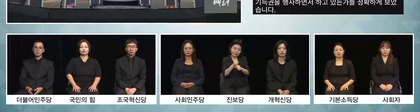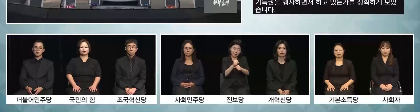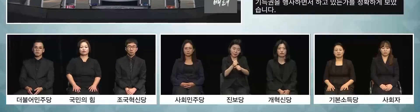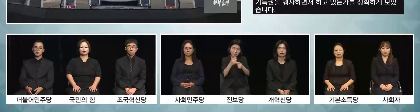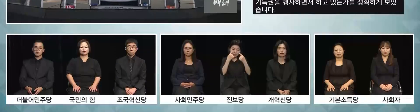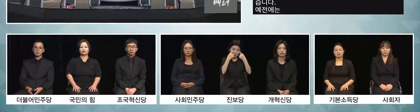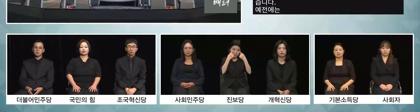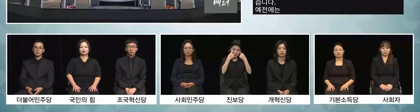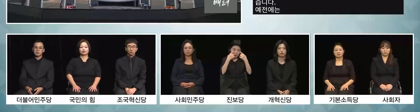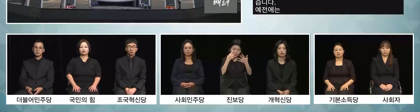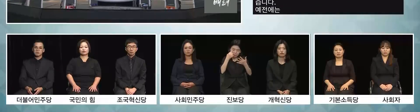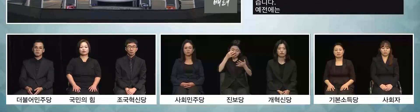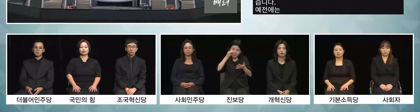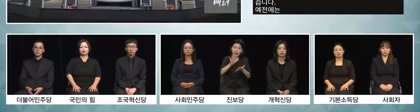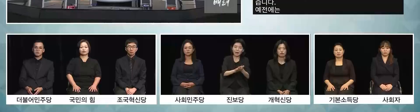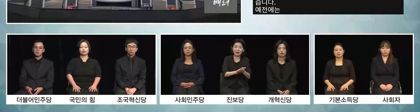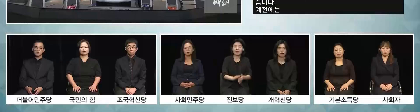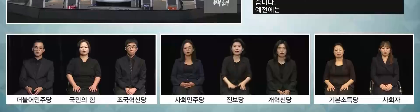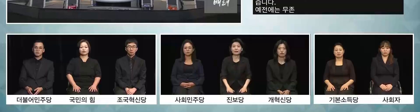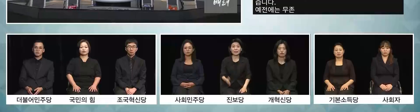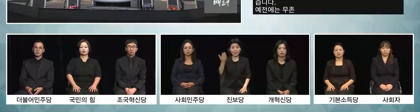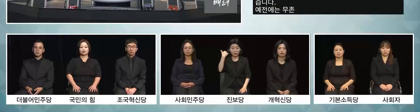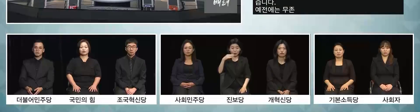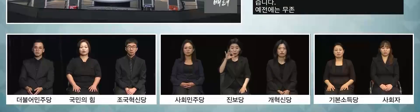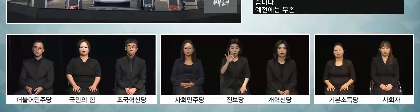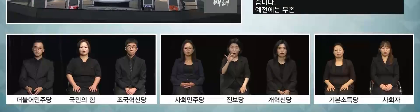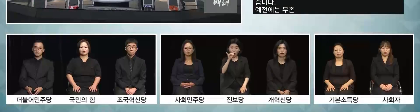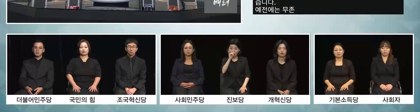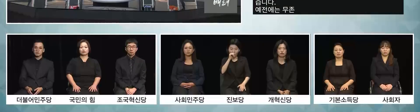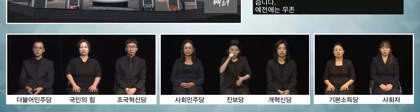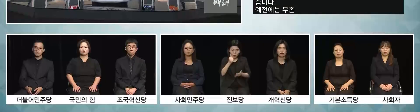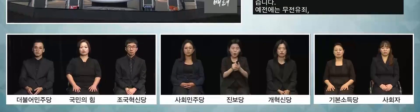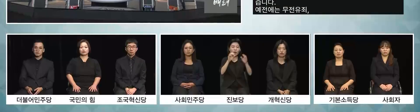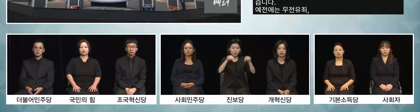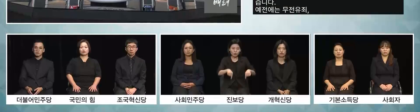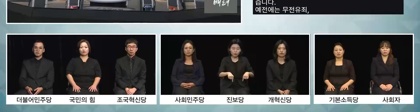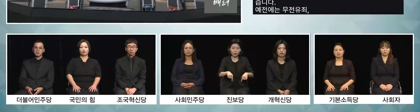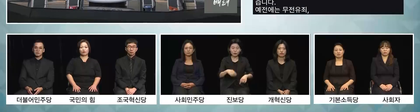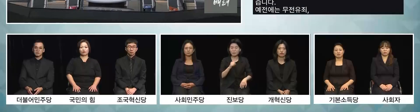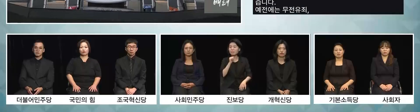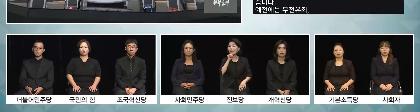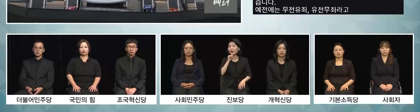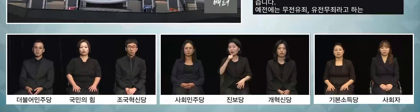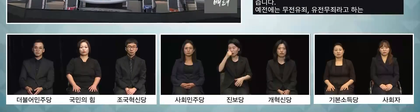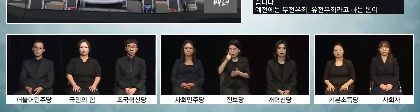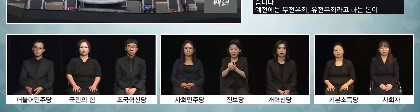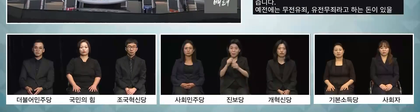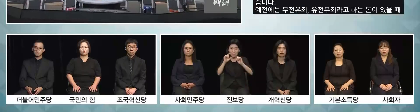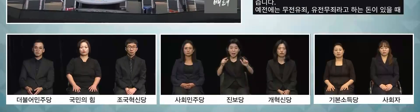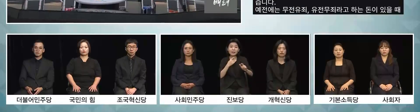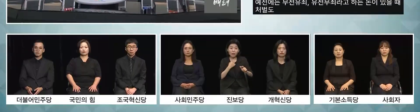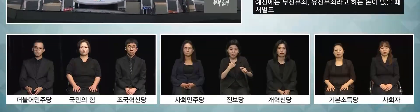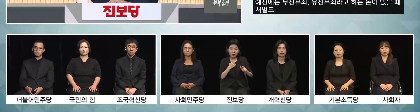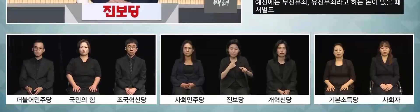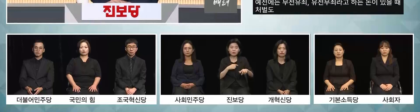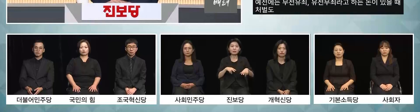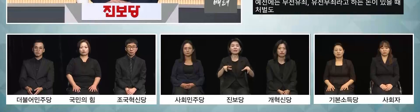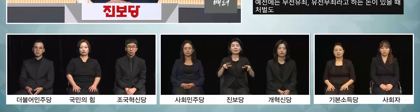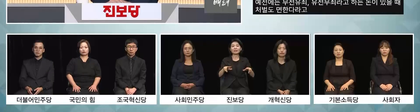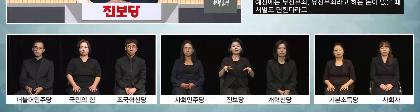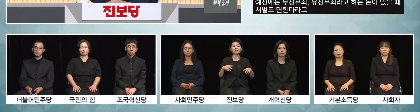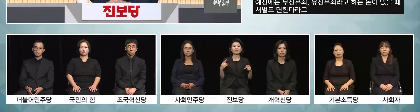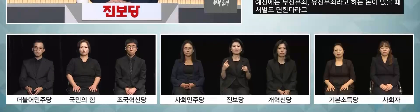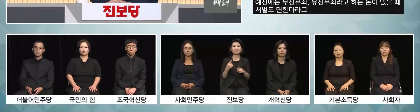예전에는 무전유죄, 유전무죄라고 하는 돈이 있을 때 처벌도 면한다라고 했지만